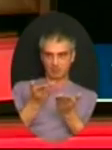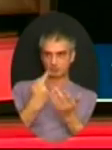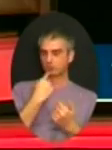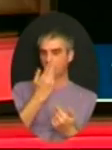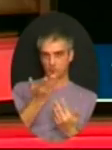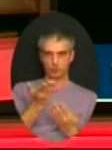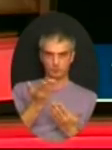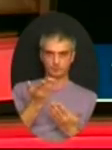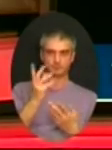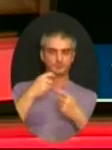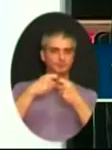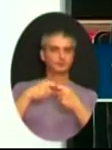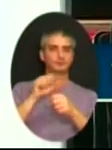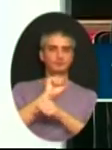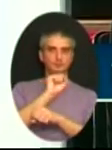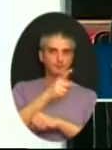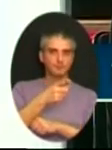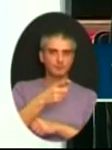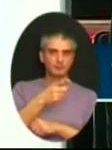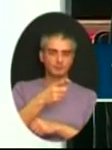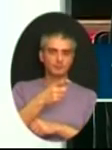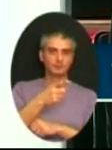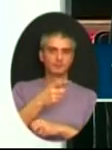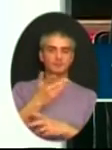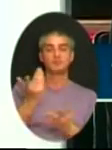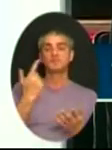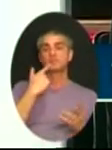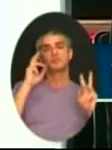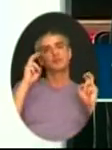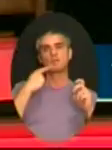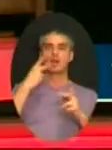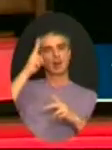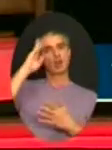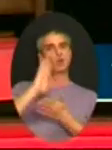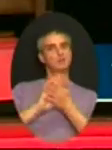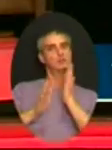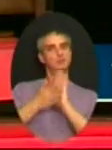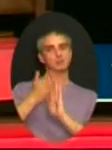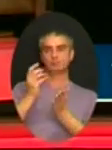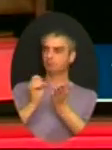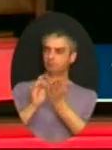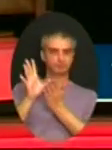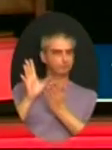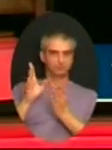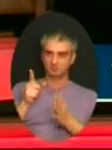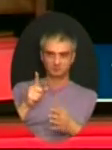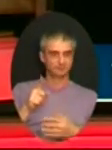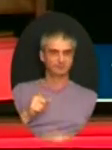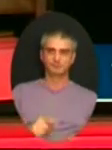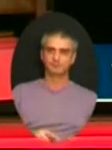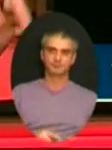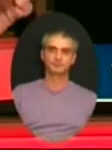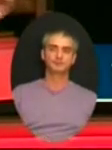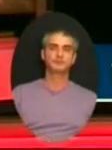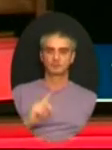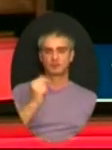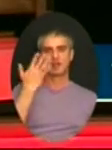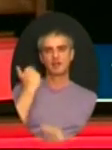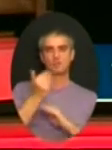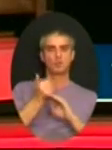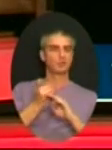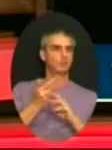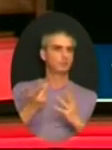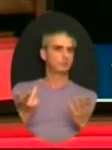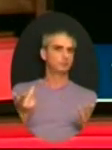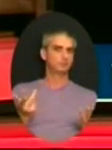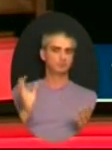שנזרקו מצד חברי האופוזיציה, כך שההספד אולי שהליכוד כבר לא עם ראש הממשלה, גם בפרשה החדשה, אולי היה טיפה מוקדם מדי.